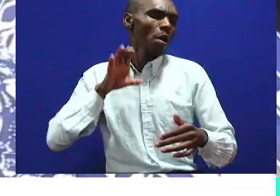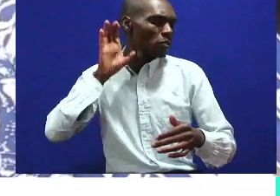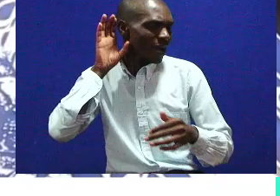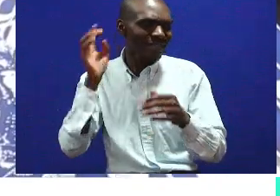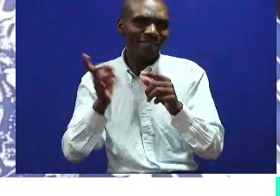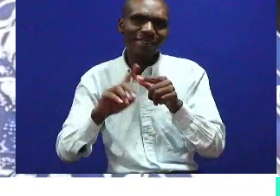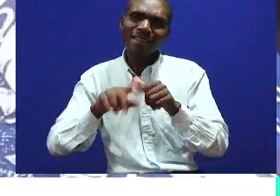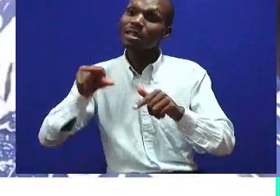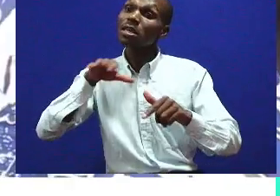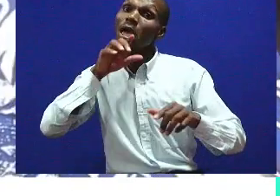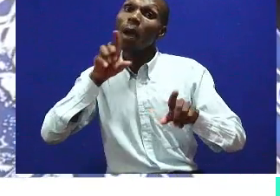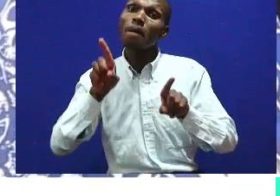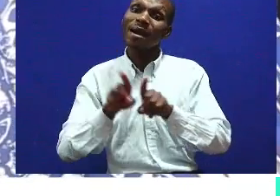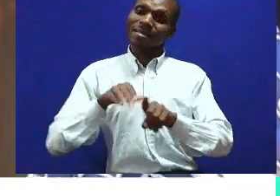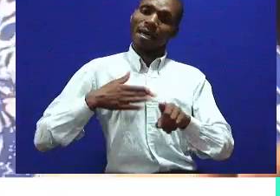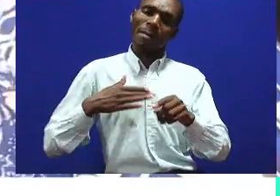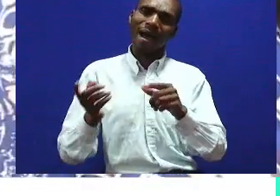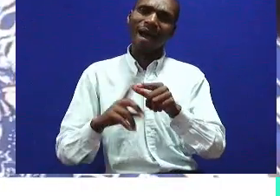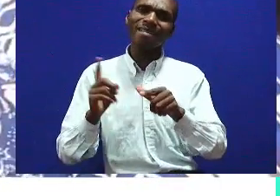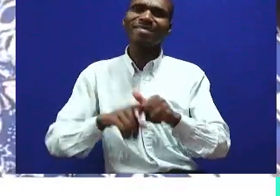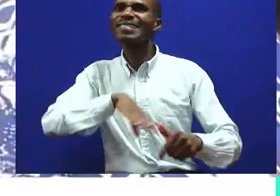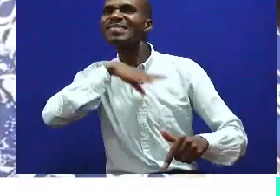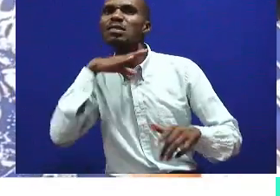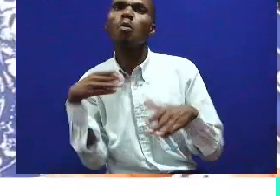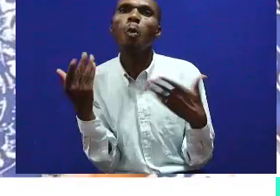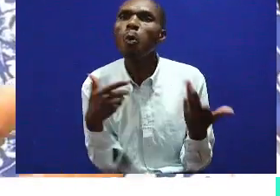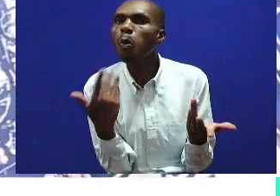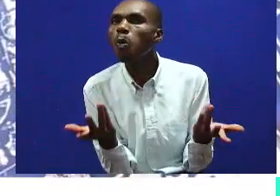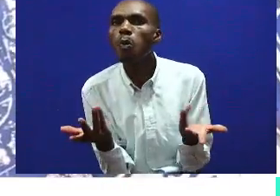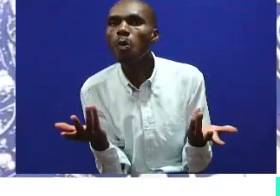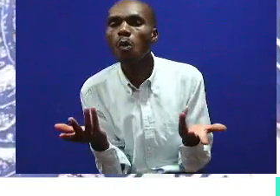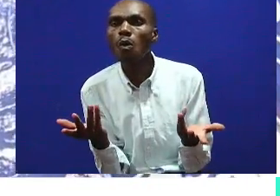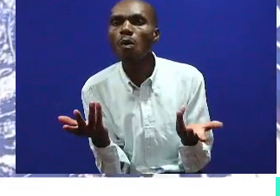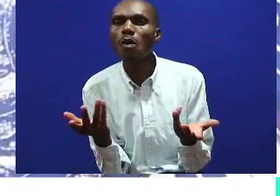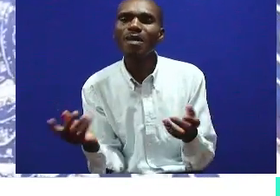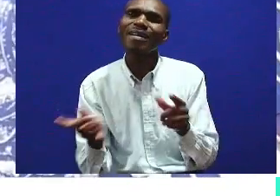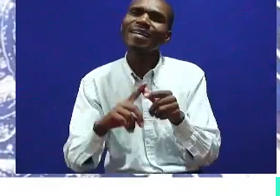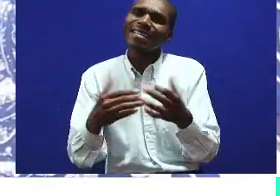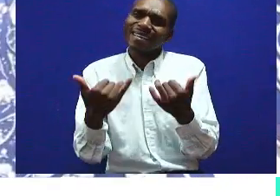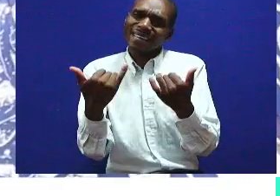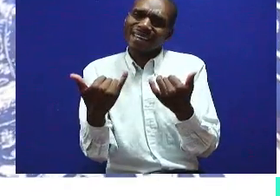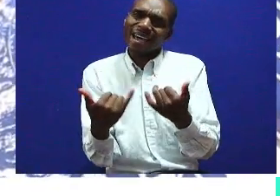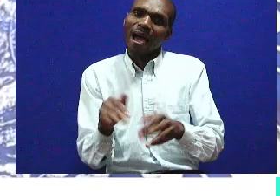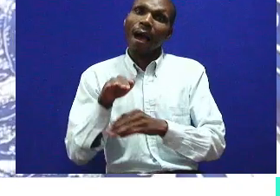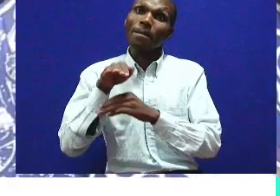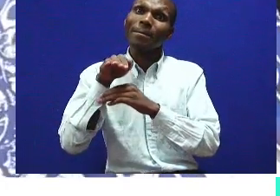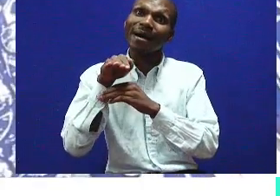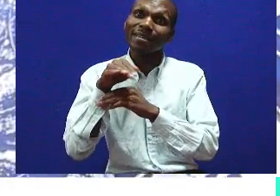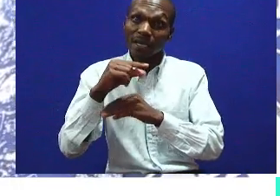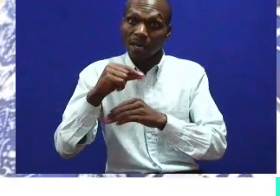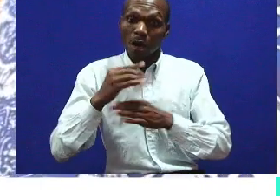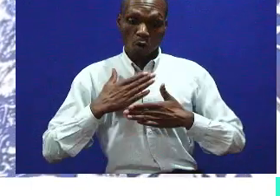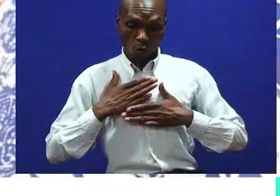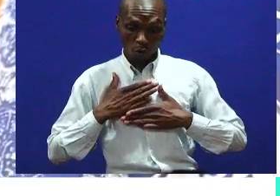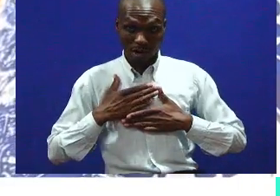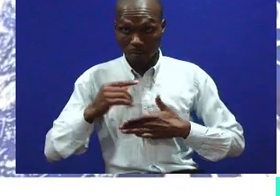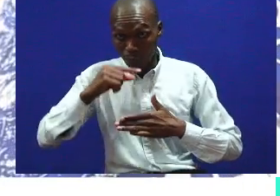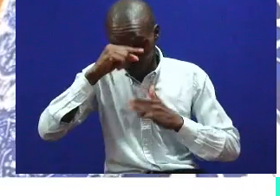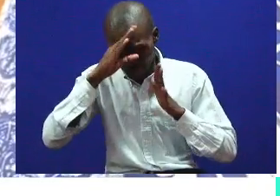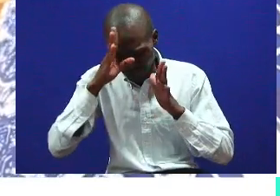oyo minto Ishmael oitire mwana ko oitire. Ya. Bona ngumosika oyo minto honorable